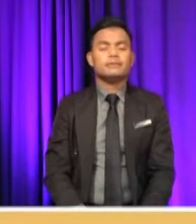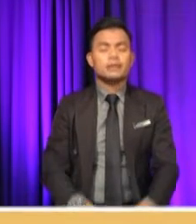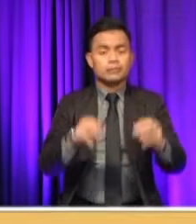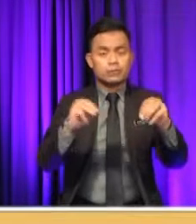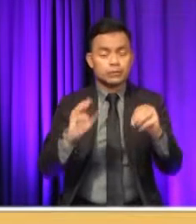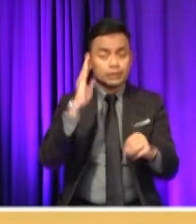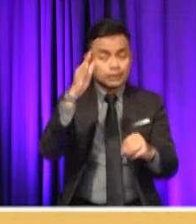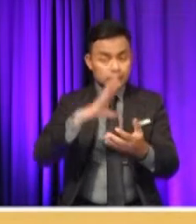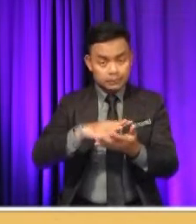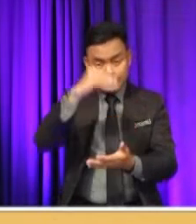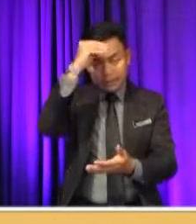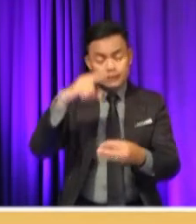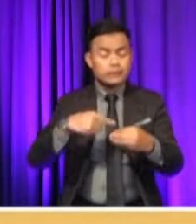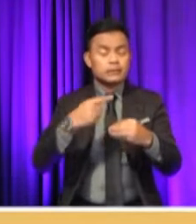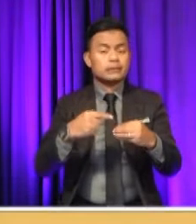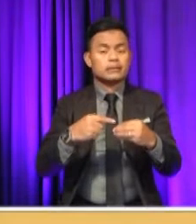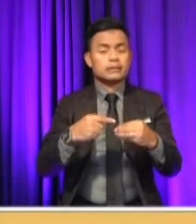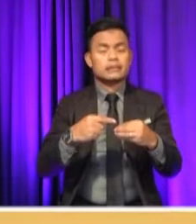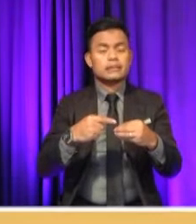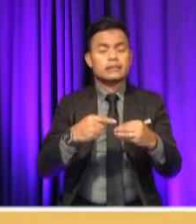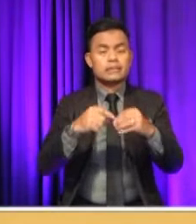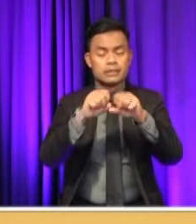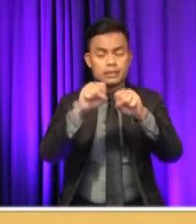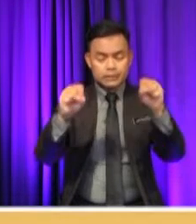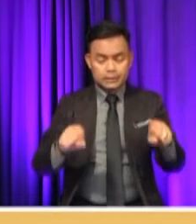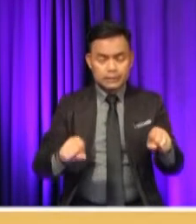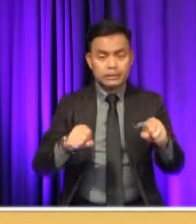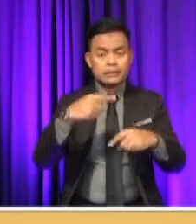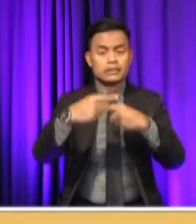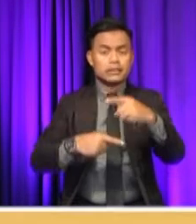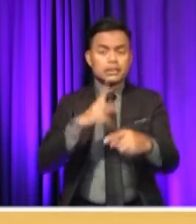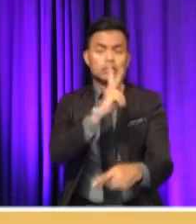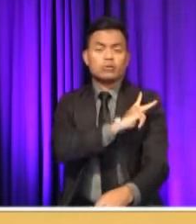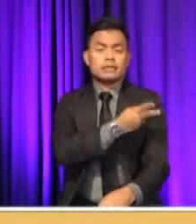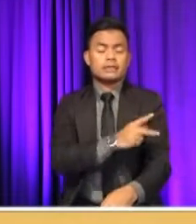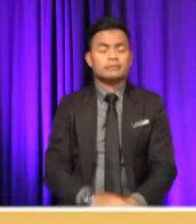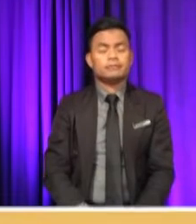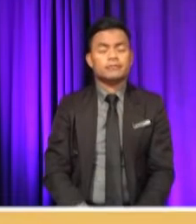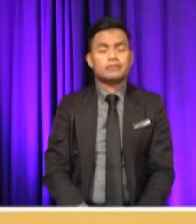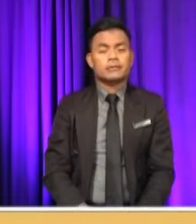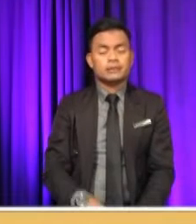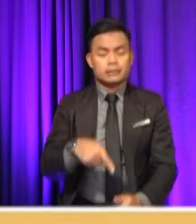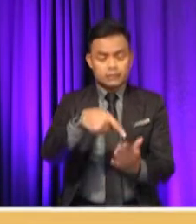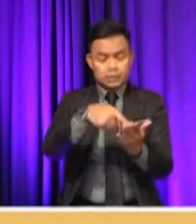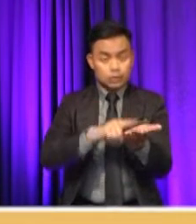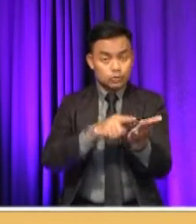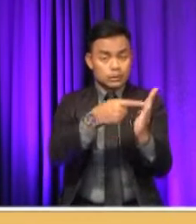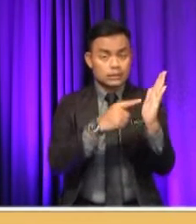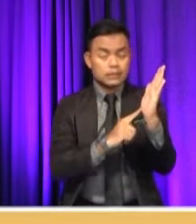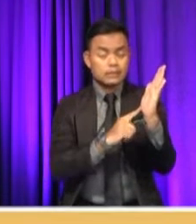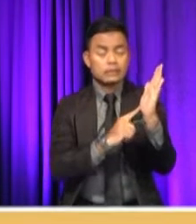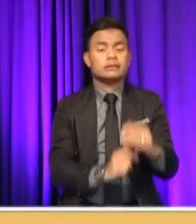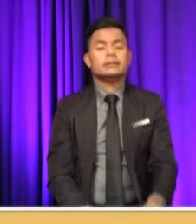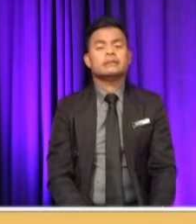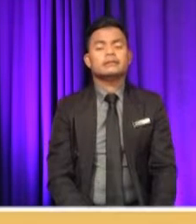jana kuasa. Okay, dalam tajuk suis ada pelbagai suis, antaranya suis togel, suis tekan tutup dan suis tekan